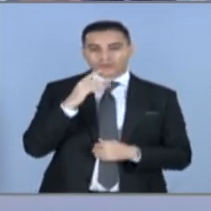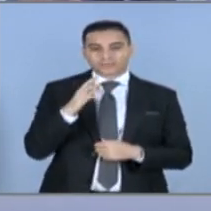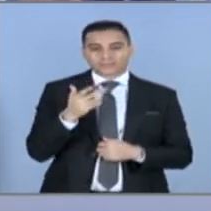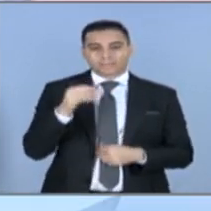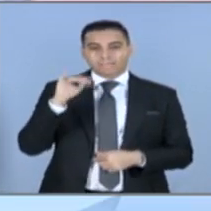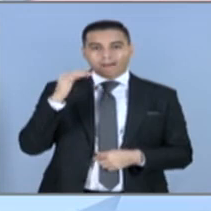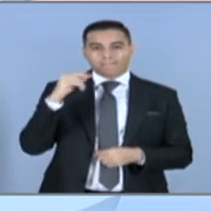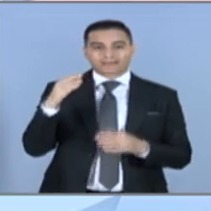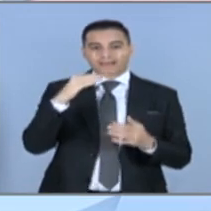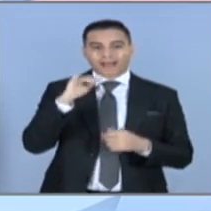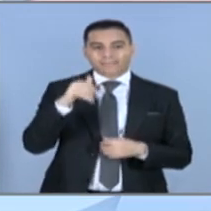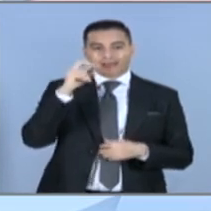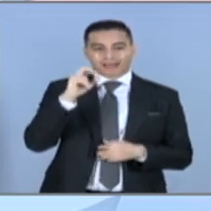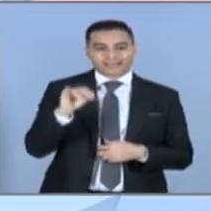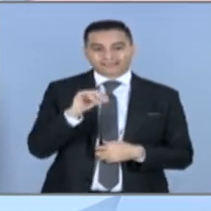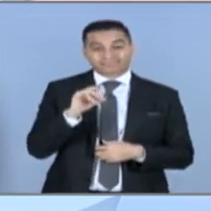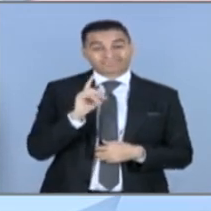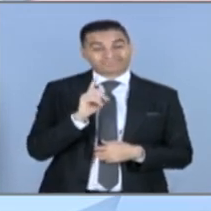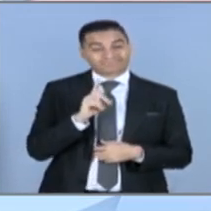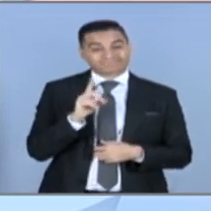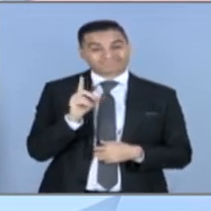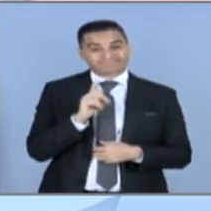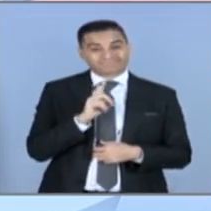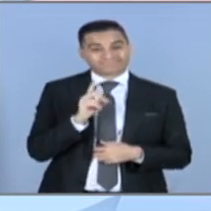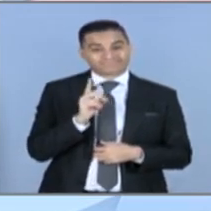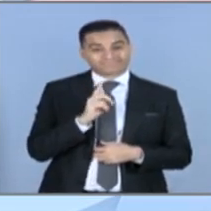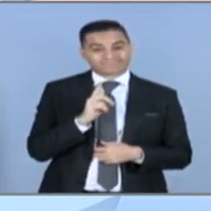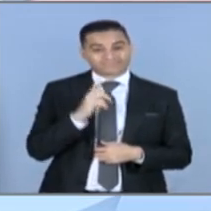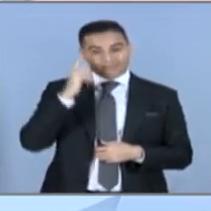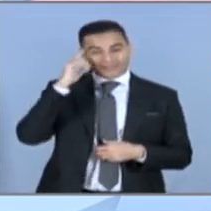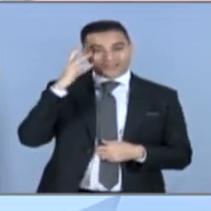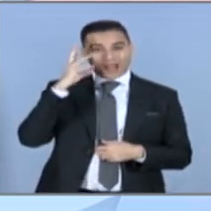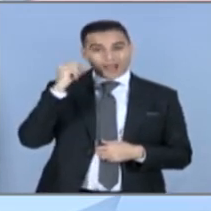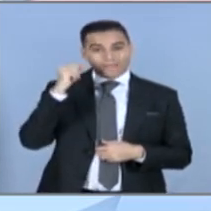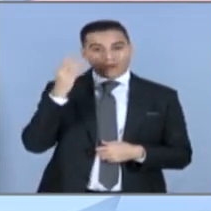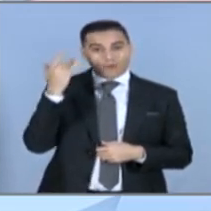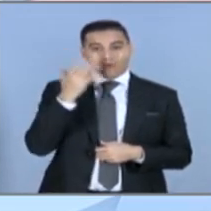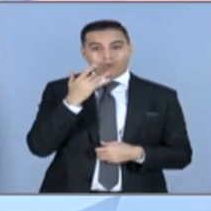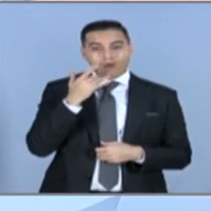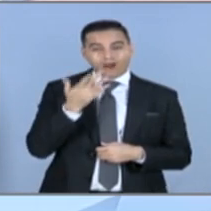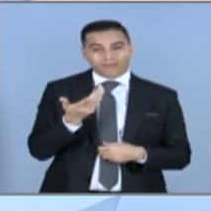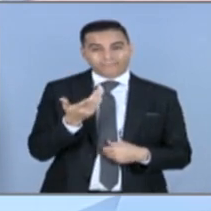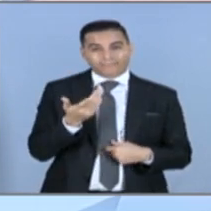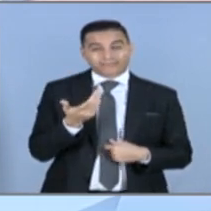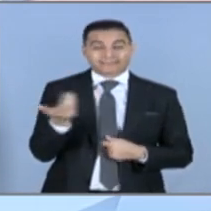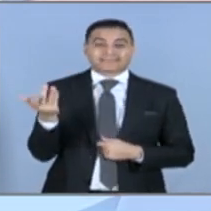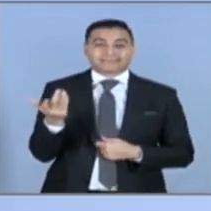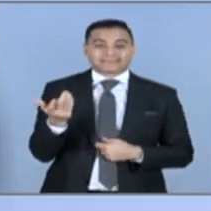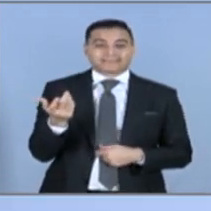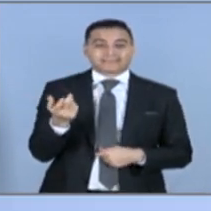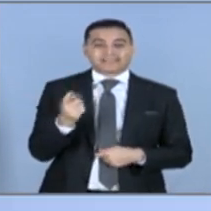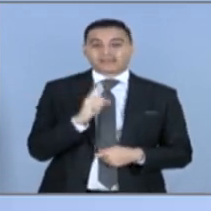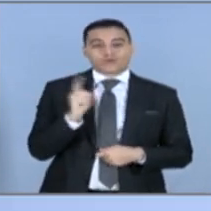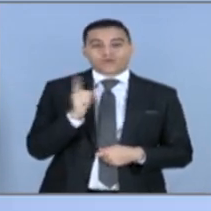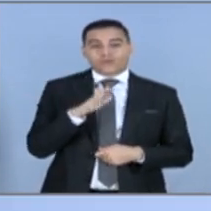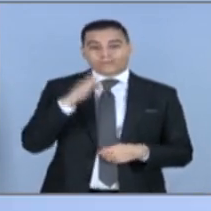يكون محمد حماقي؟ لا ياه، ما زهايمر كان قريب يعني. زهايمر كان قريب. لا لا لا،